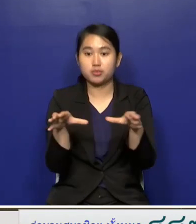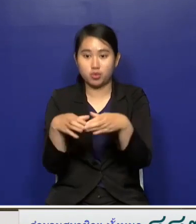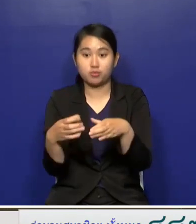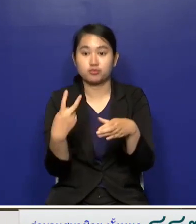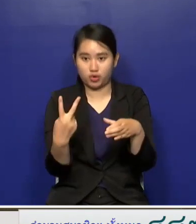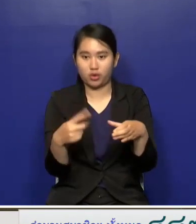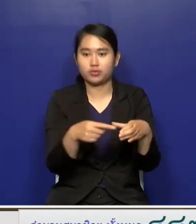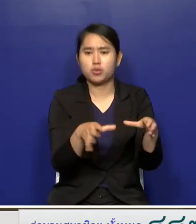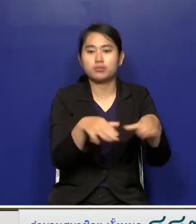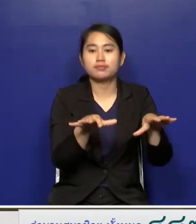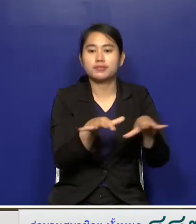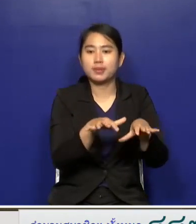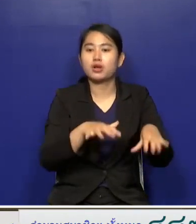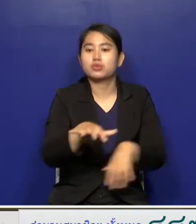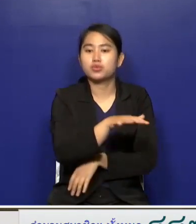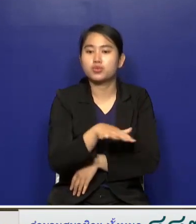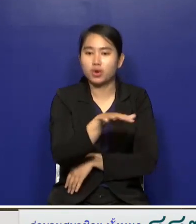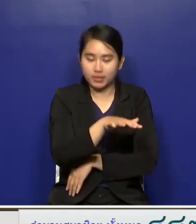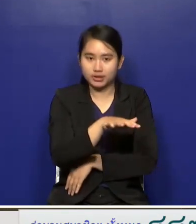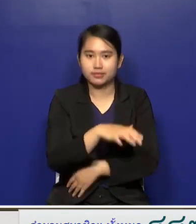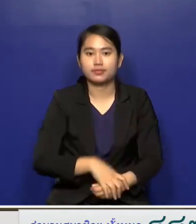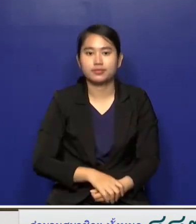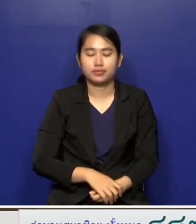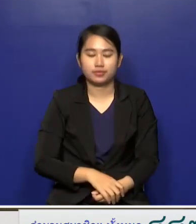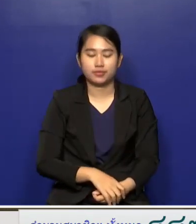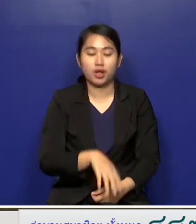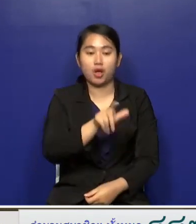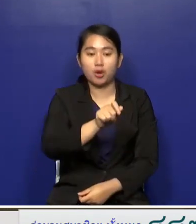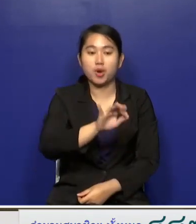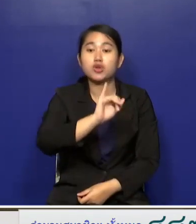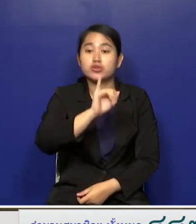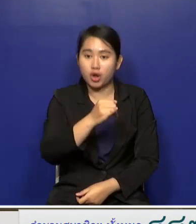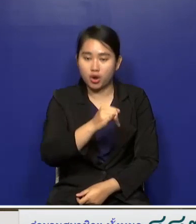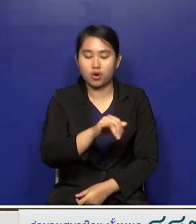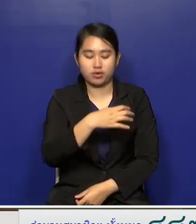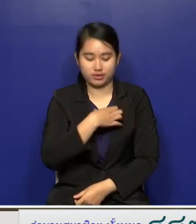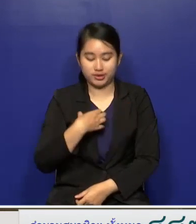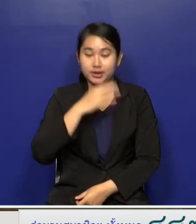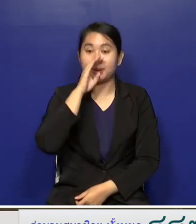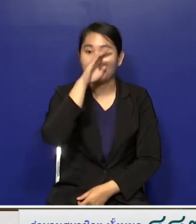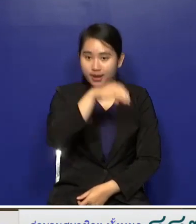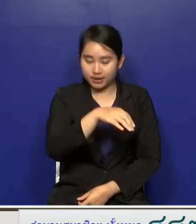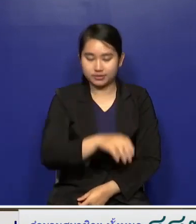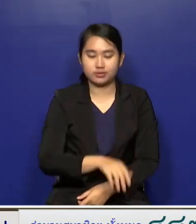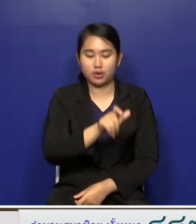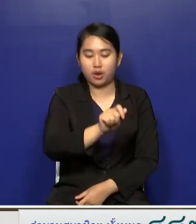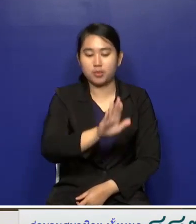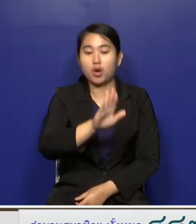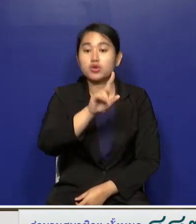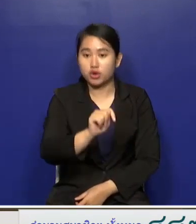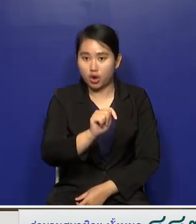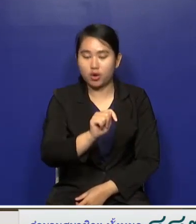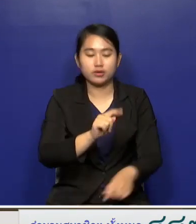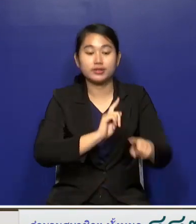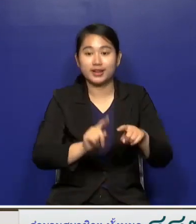ไปที่เราทราบกันไม่ว่าจะเป็นองค์การบริหารส่วนจังหวัดเทศบาลองค์การบริหารส่วนตำบลหรืออ